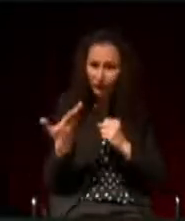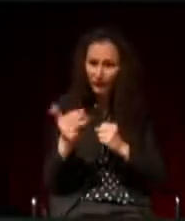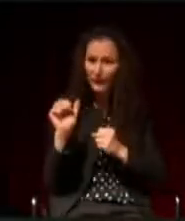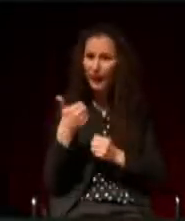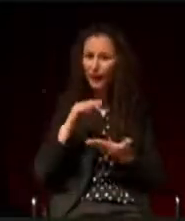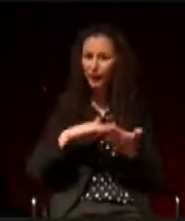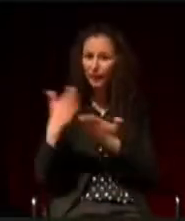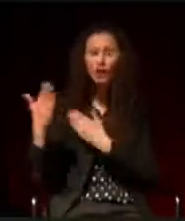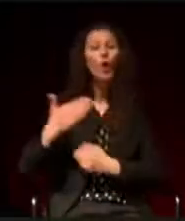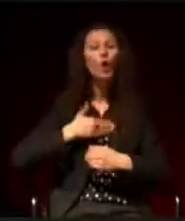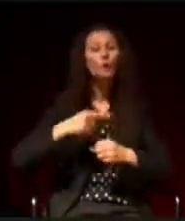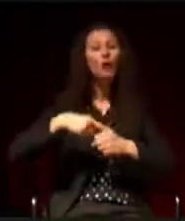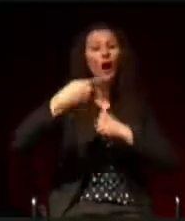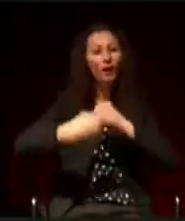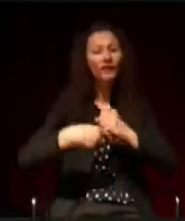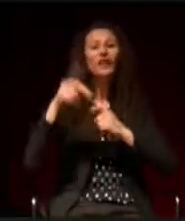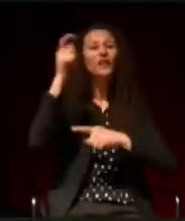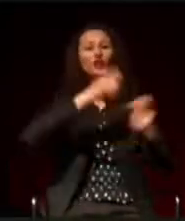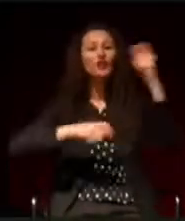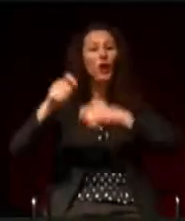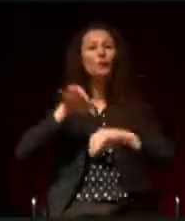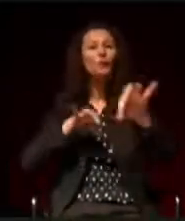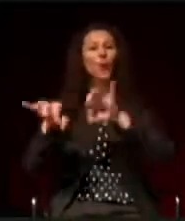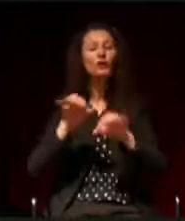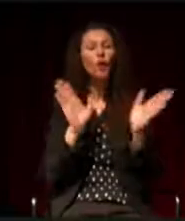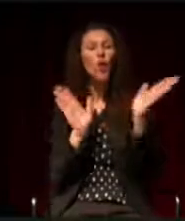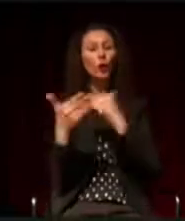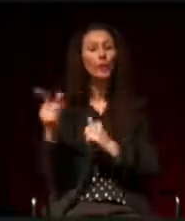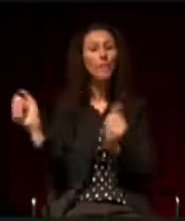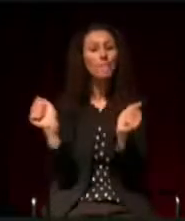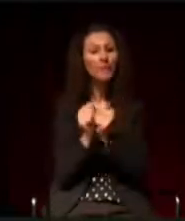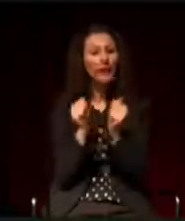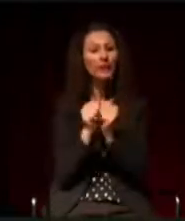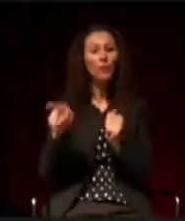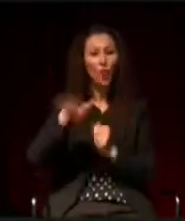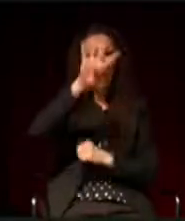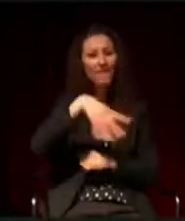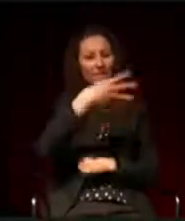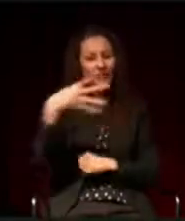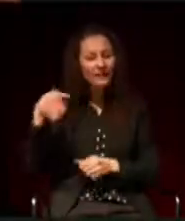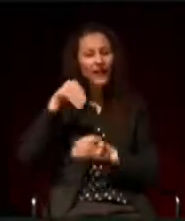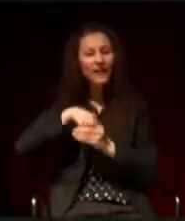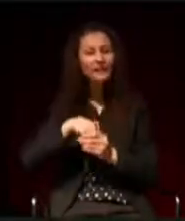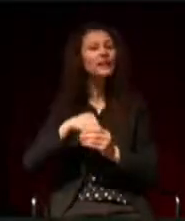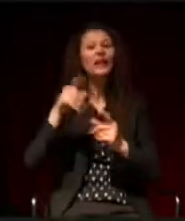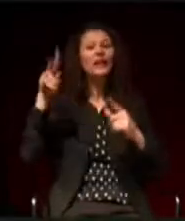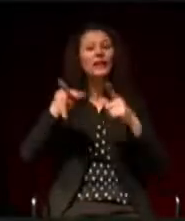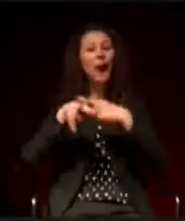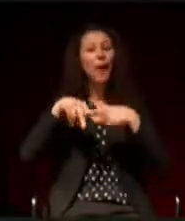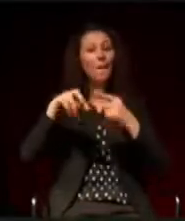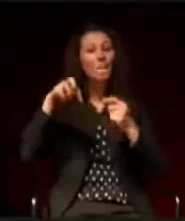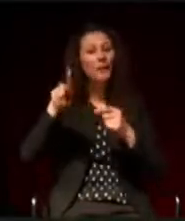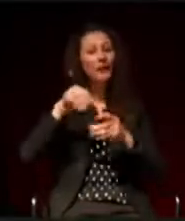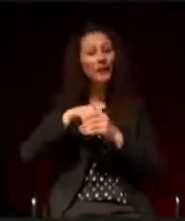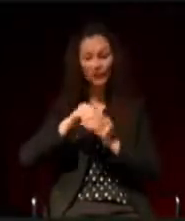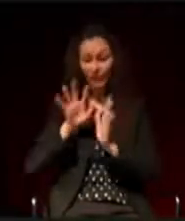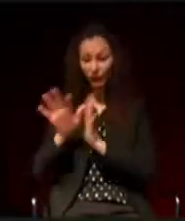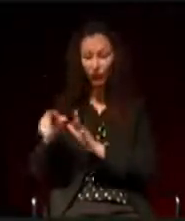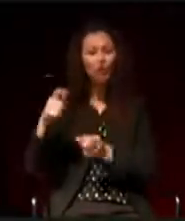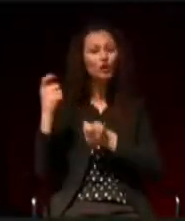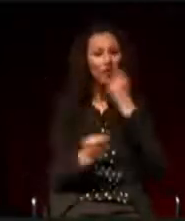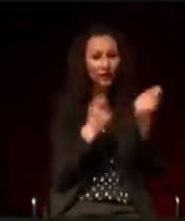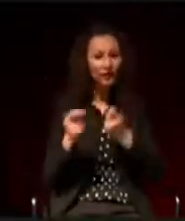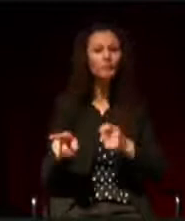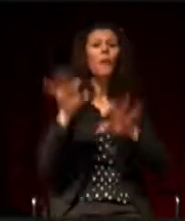değerli arkadaşlar? Önümüzdeki hafta inşaat mühendisleri odamızla birlikte bu envanter, yapı stoğumuzun envanterini çıkartma